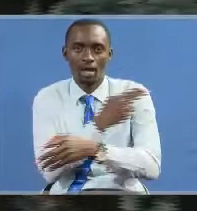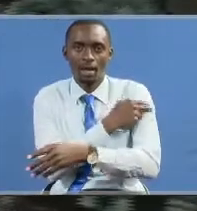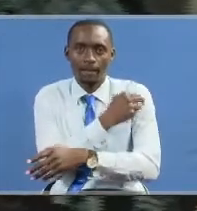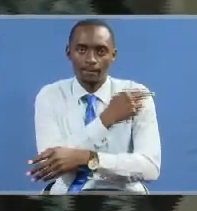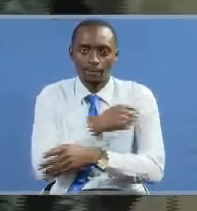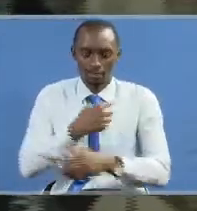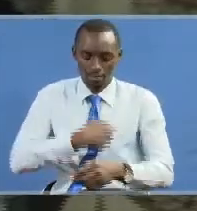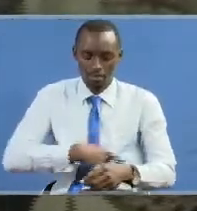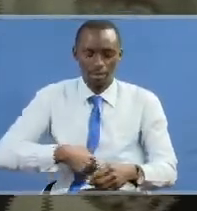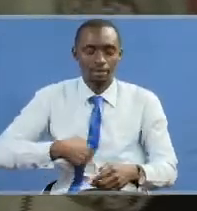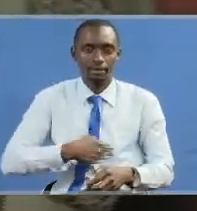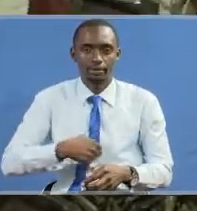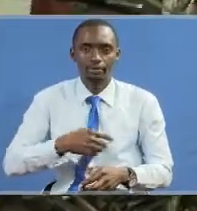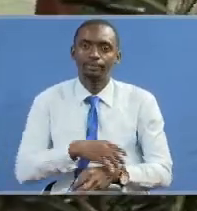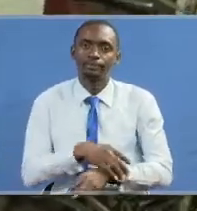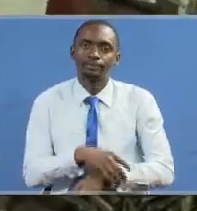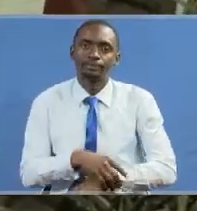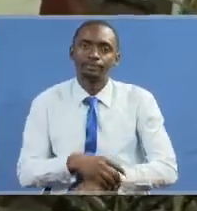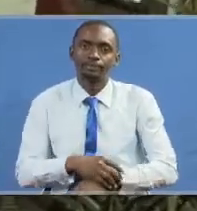ya Malindi.